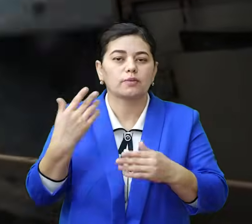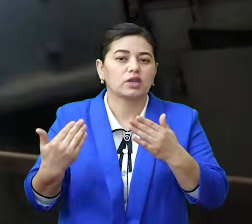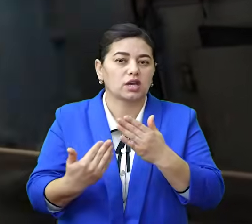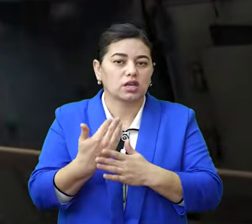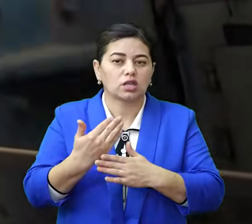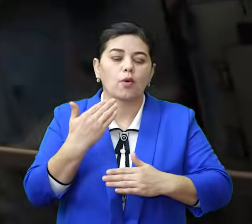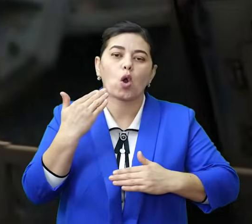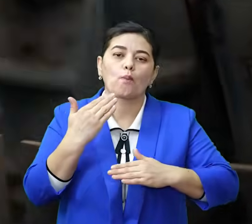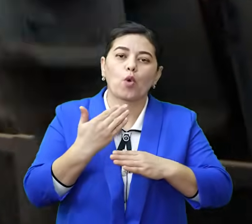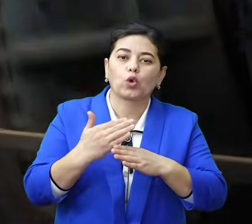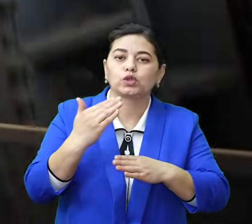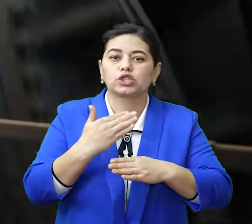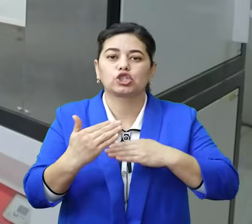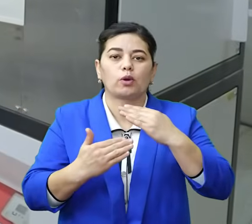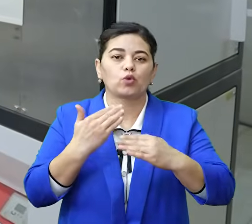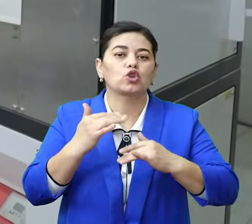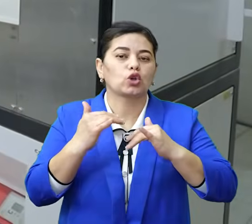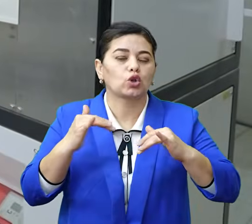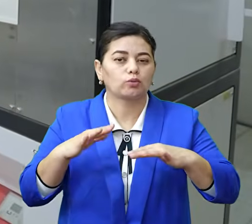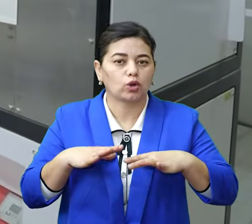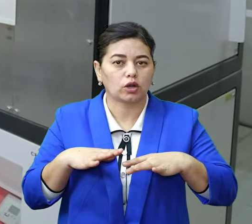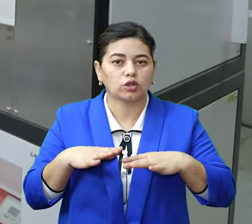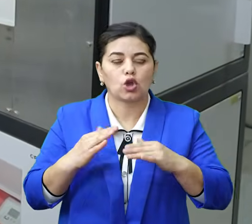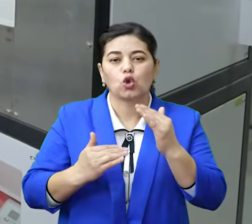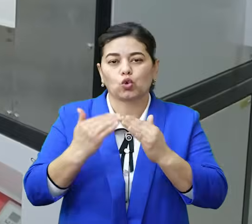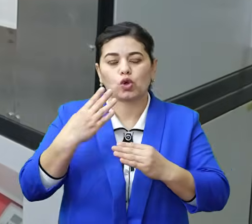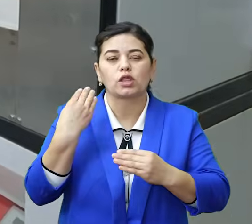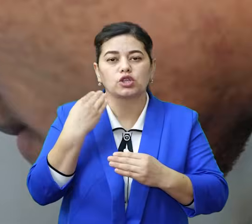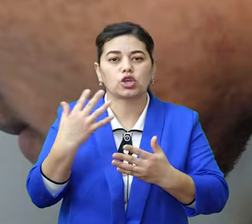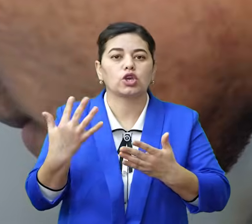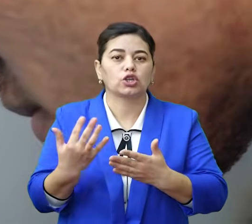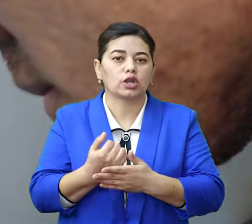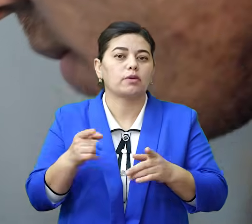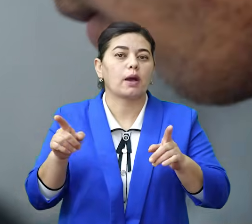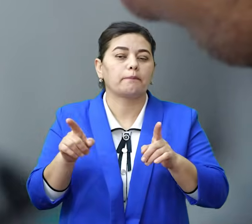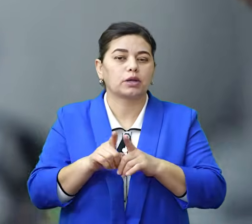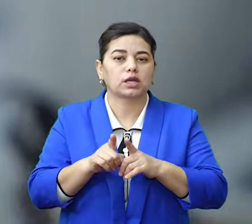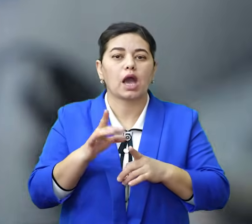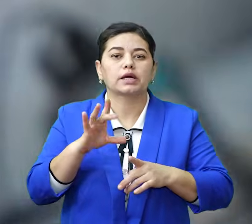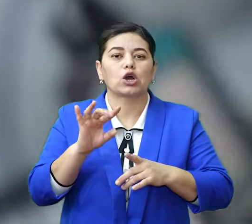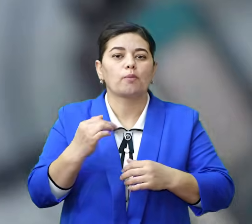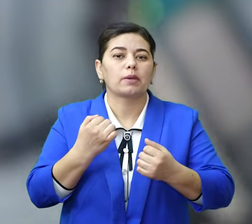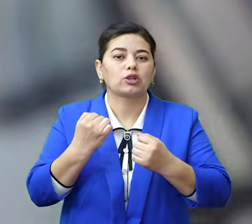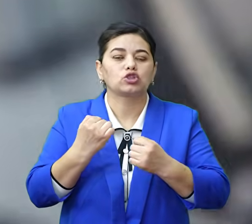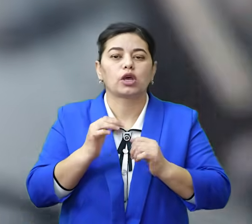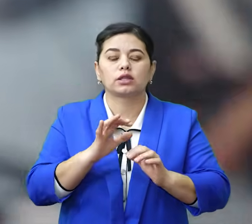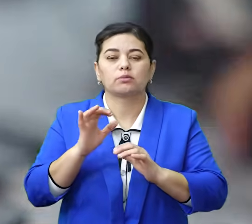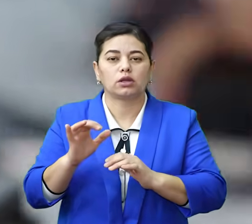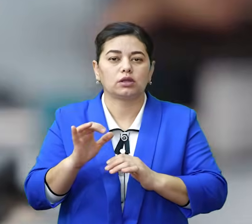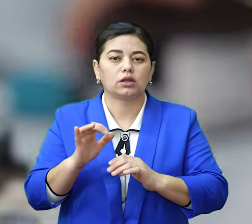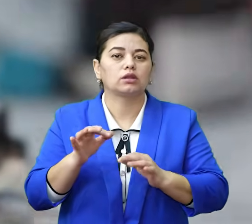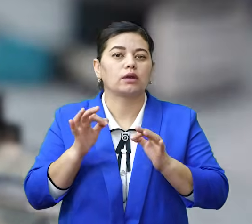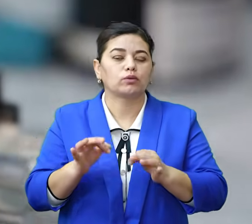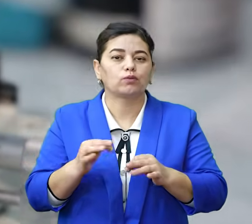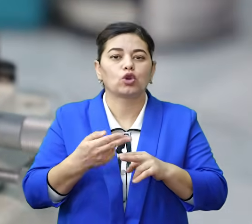yangilanib, bosqichma-bosqich takomillashtirib borilayotgani yuqori natijalarga erishish bilan birga raqobatbardoshlikni ta'minlayotgani ham bor